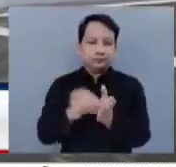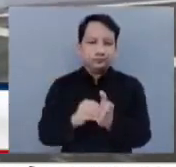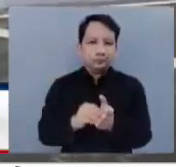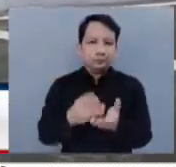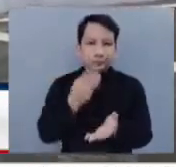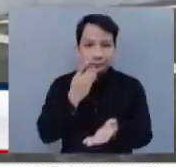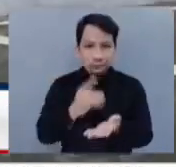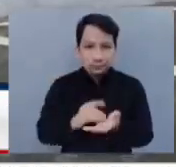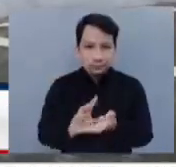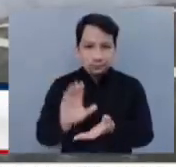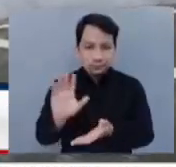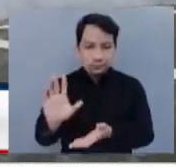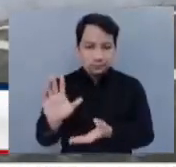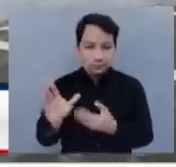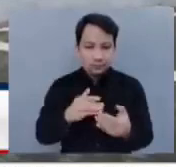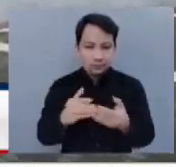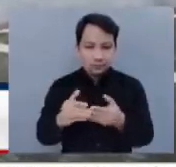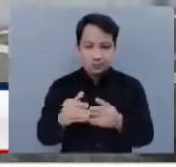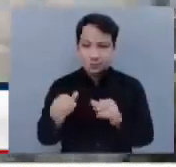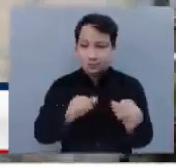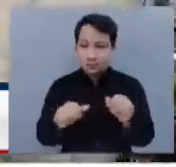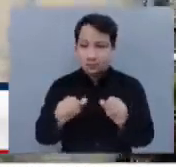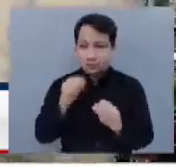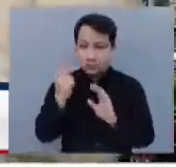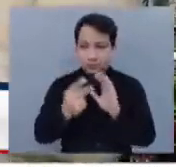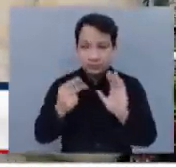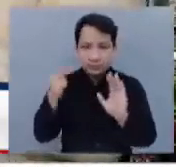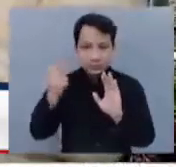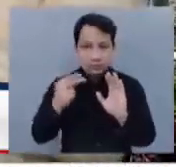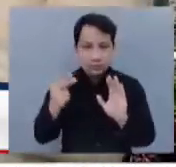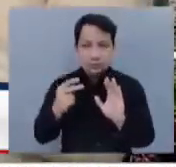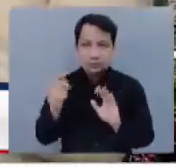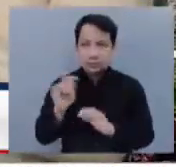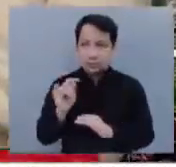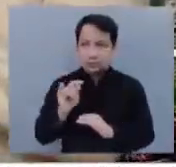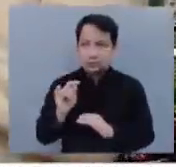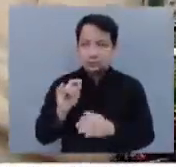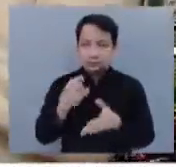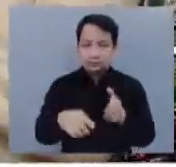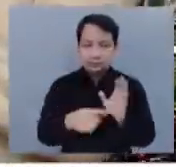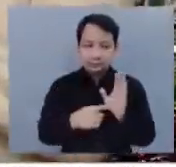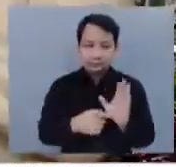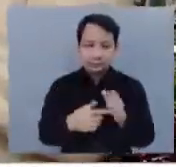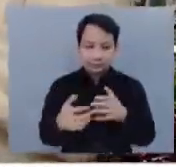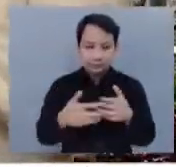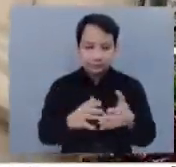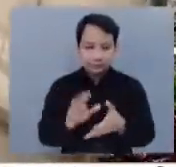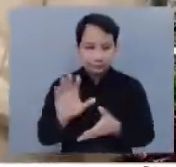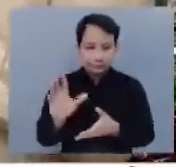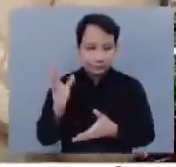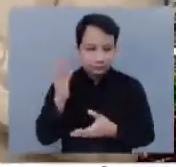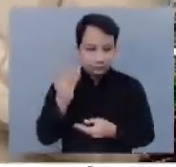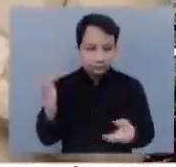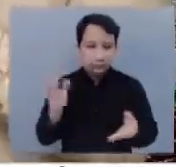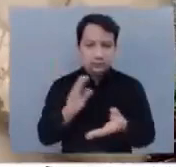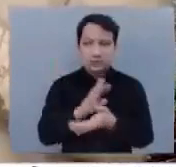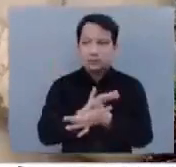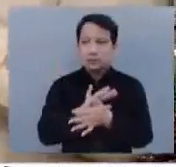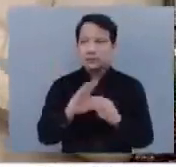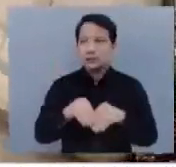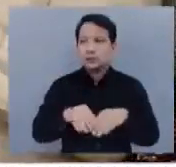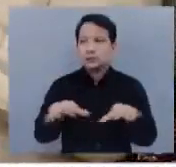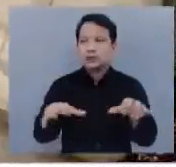at mga animated videos po sa amin pong YouTube channel. And syempre po, no, nung panahon po ng pandemya, lahat po tayo nakakulong sa